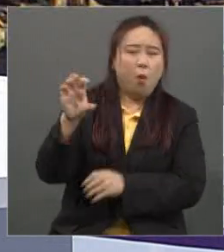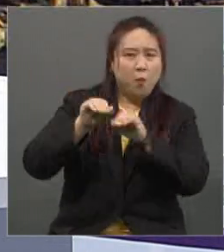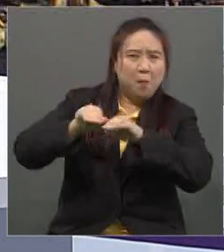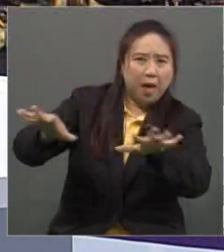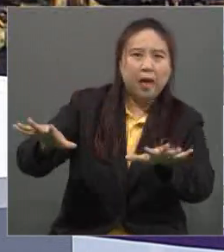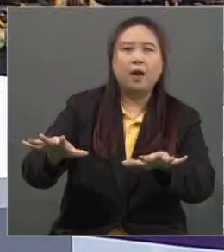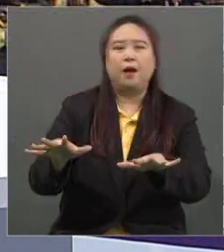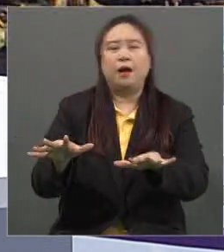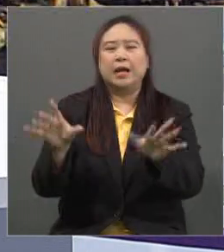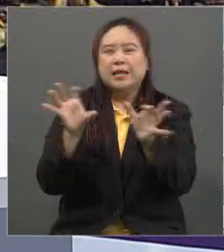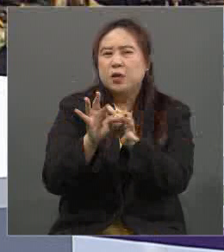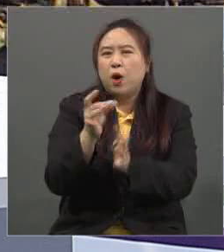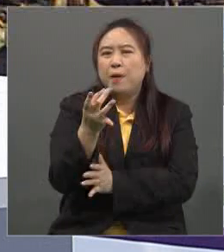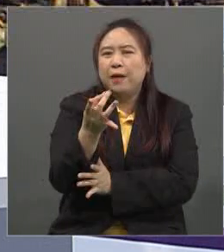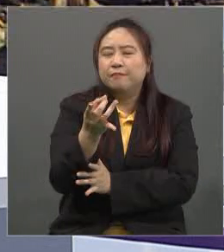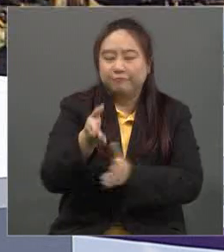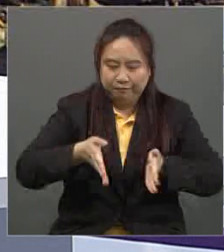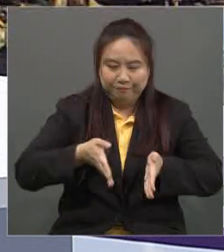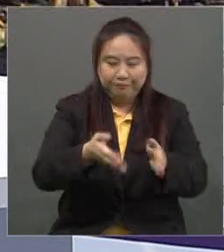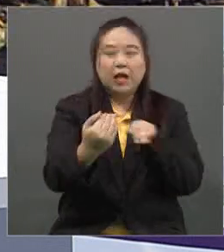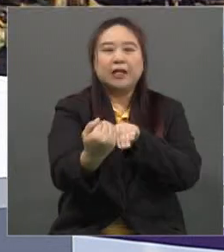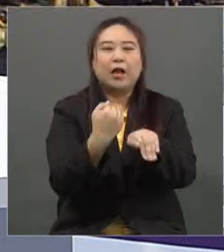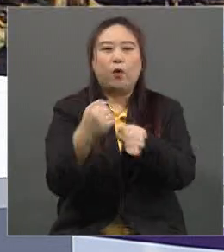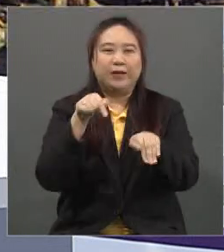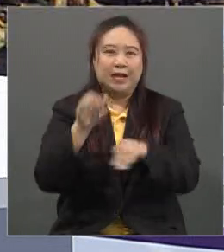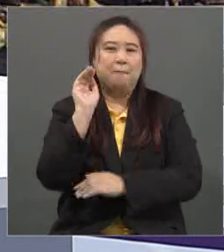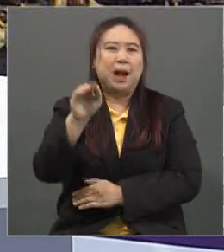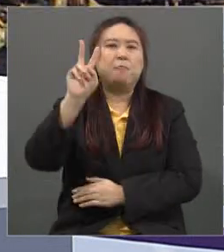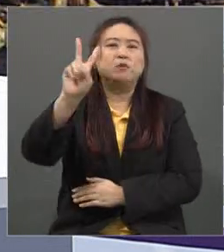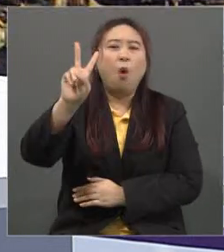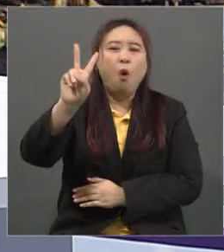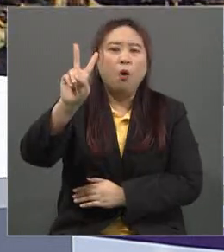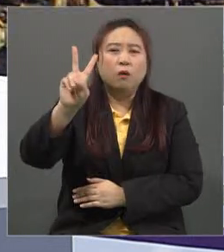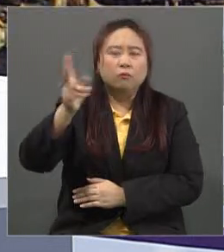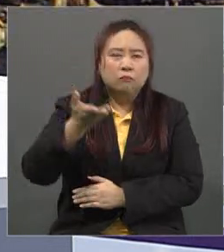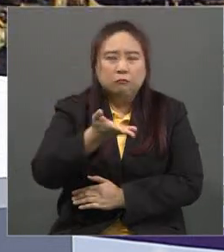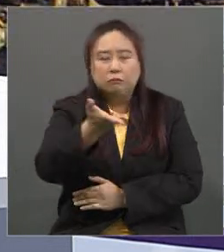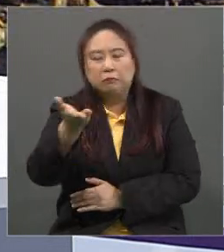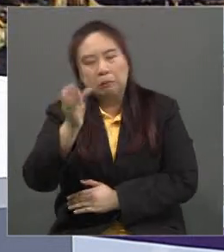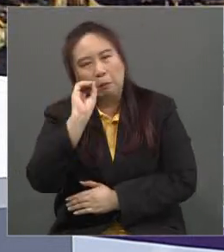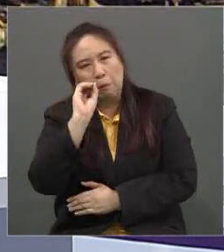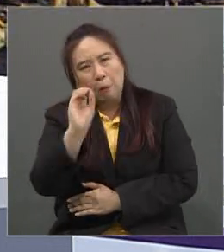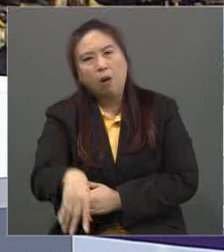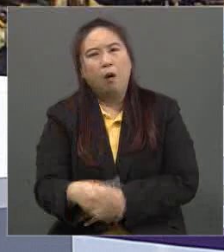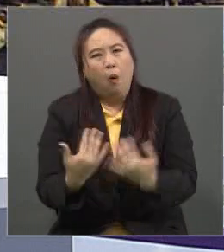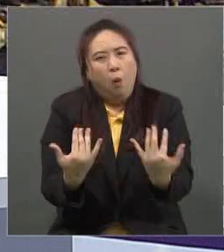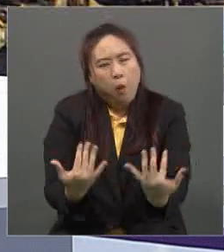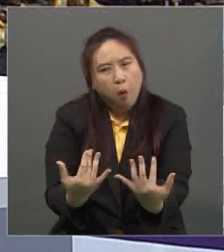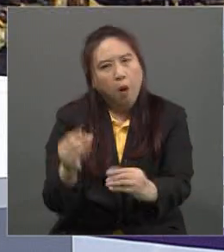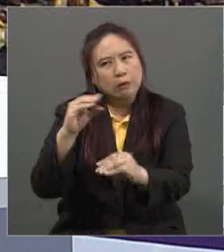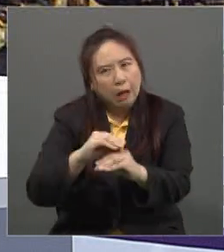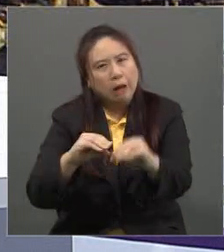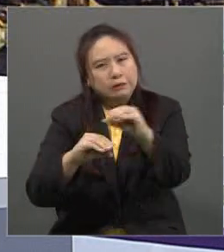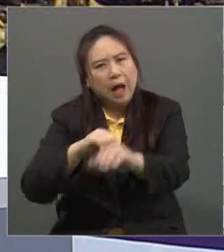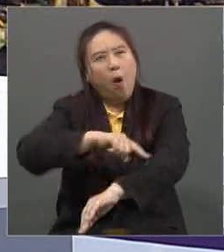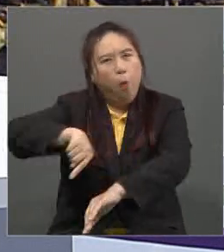เกี่ยวข้องกับเรื่องของถนนพระราม2ด้วย ถนนที่หลายๆคนก็จะมีเสียงสะท้อนกันมาตลอด บอกว่าย ังไม่เสร็จสักที นะครับ